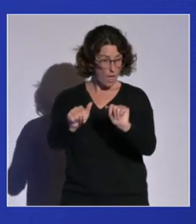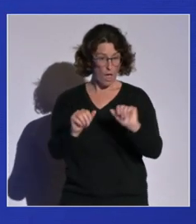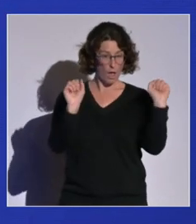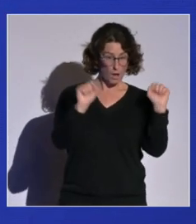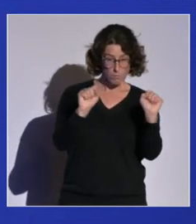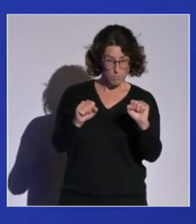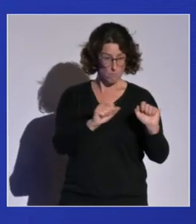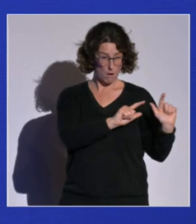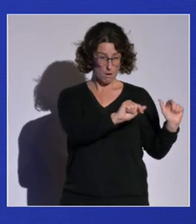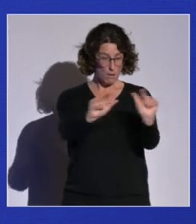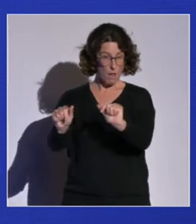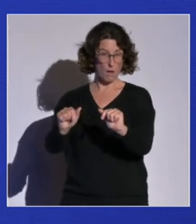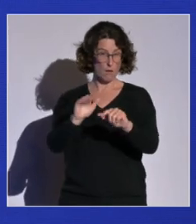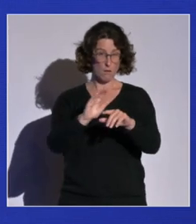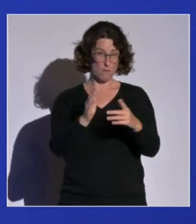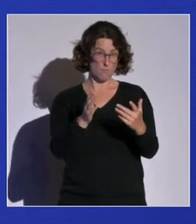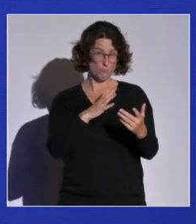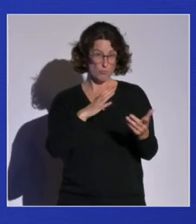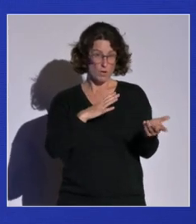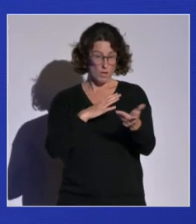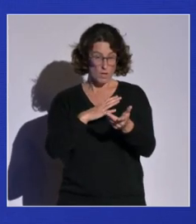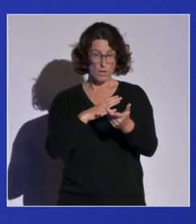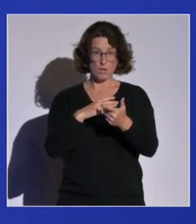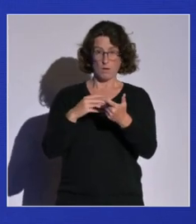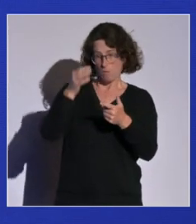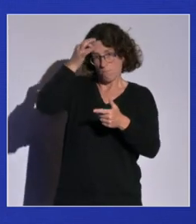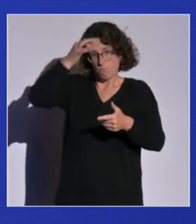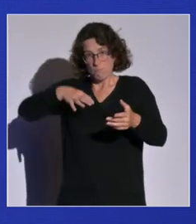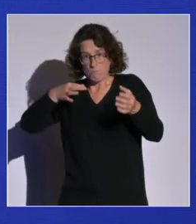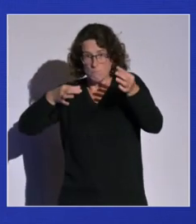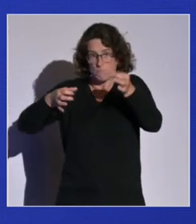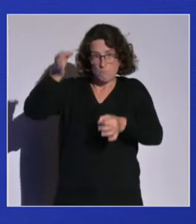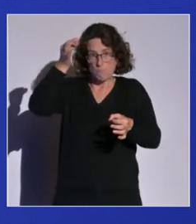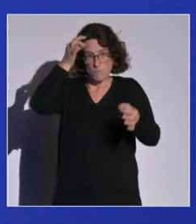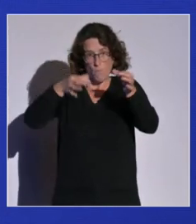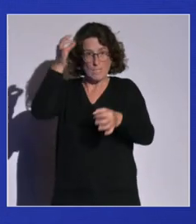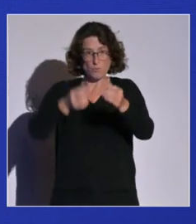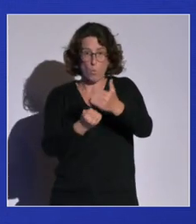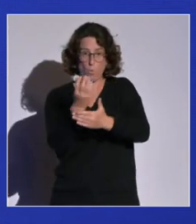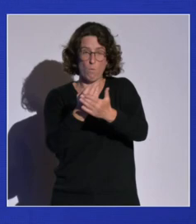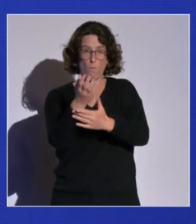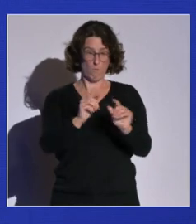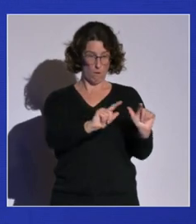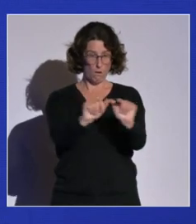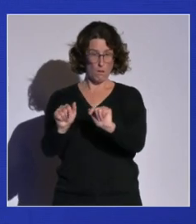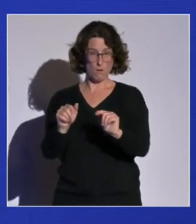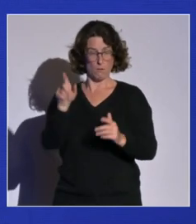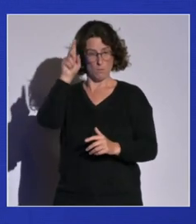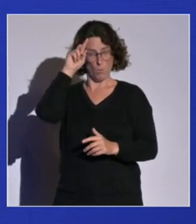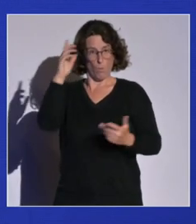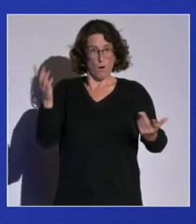terrain. Les possibilités d'innovation, elles sont sur le terrain. Pourquoi est-ce qu'en haut, on ne les entend